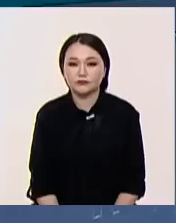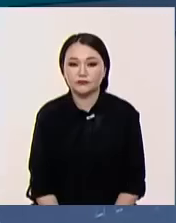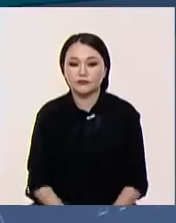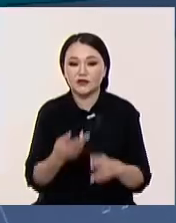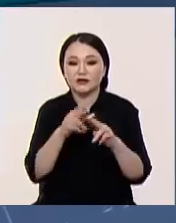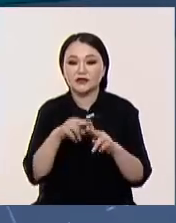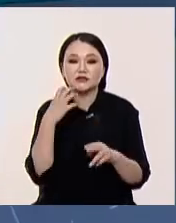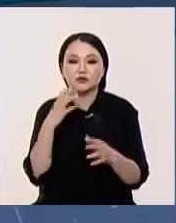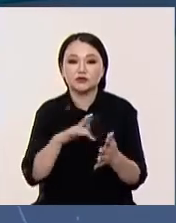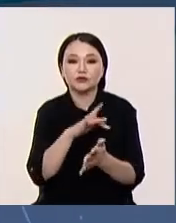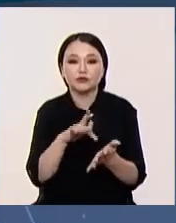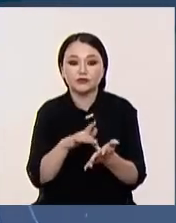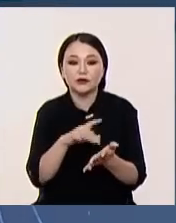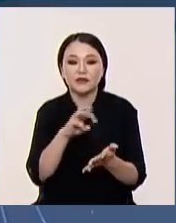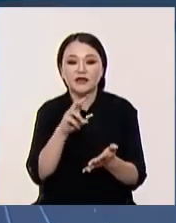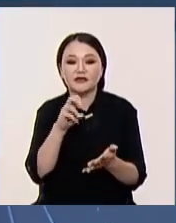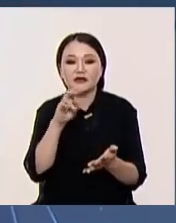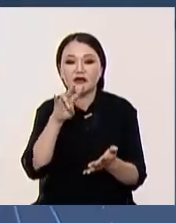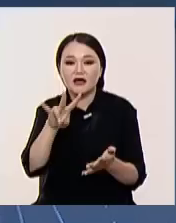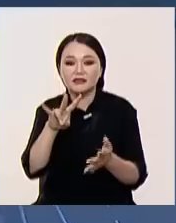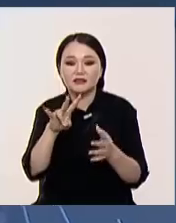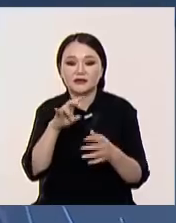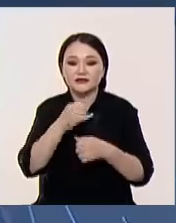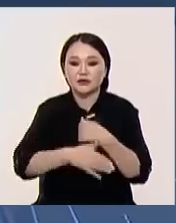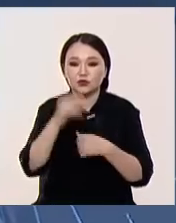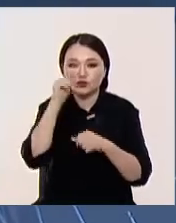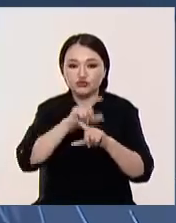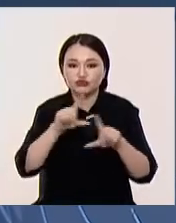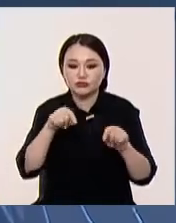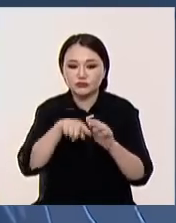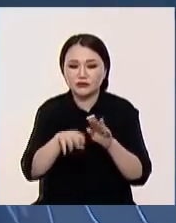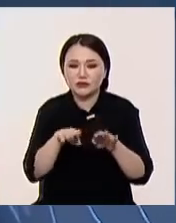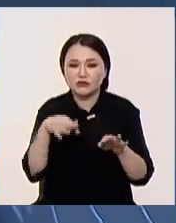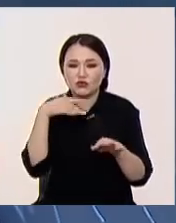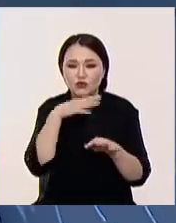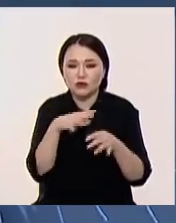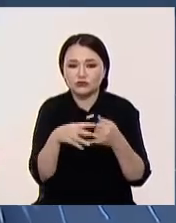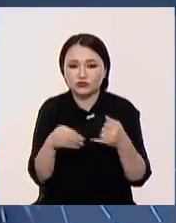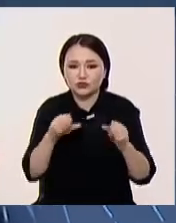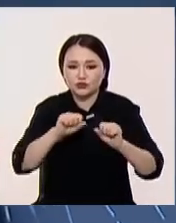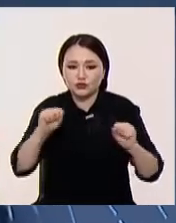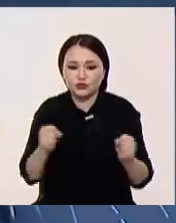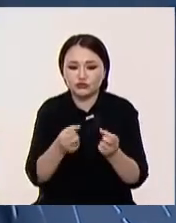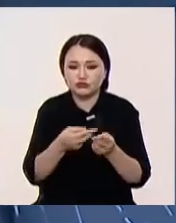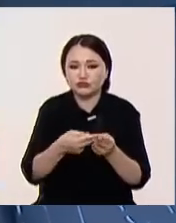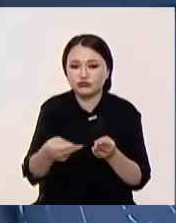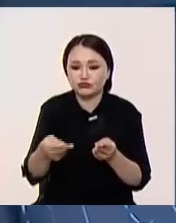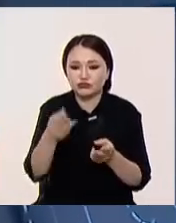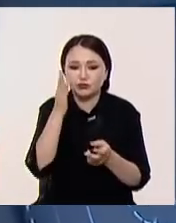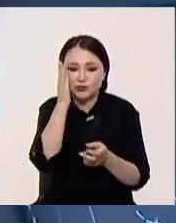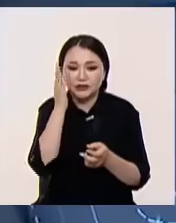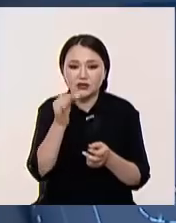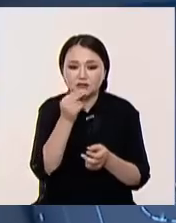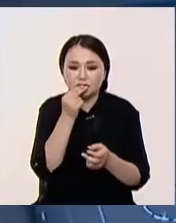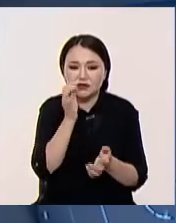Бұл Қызылорда қаласындағы Меридиан оқу орталығында түсірілген видео. Мұнда топырлаған балалардың суық еденде жатқаны, ал олардың